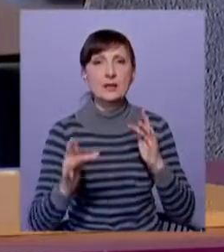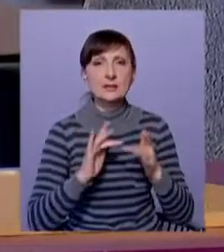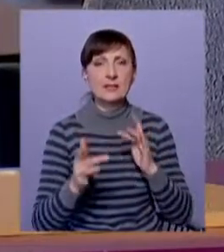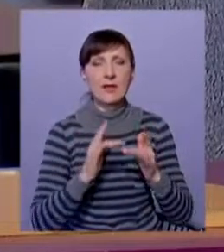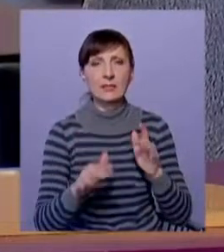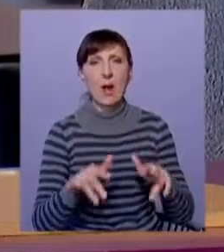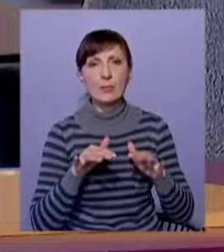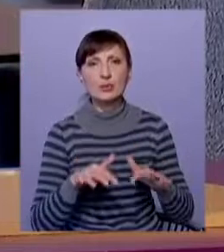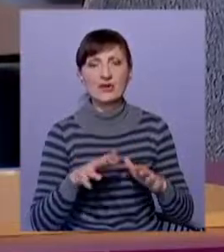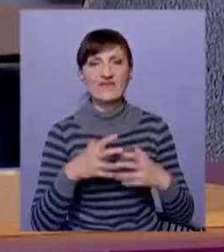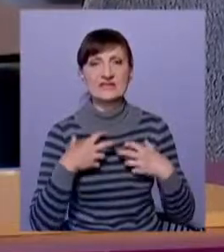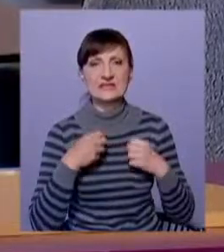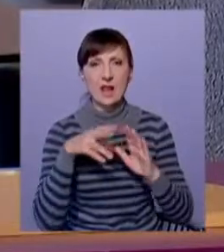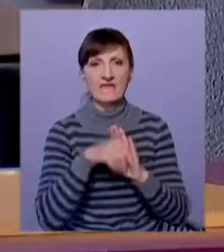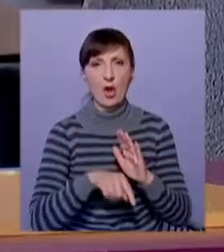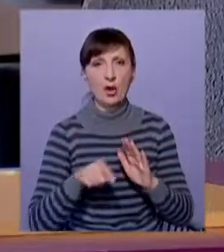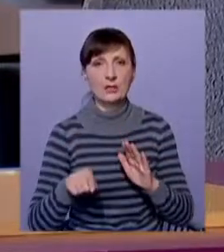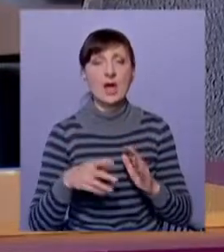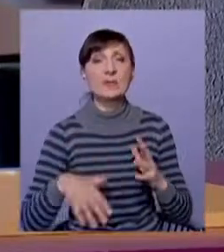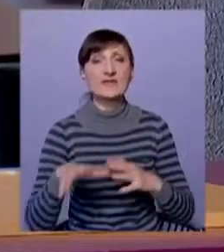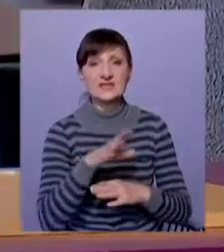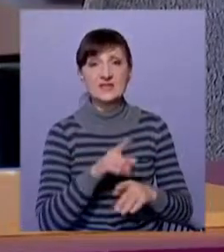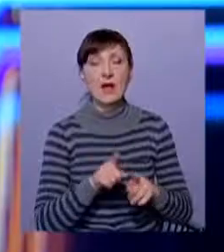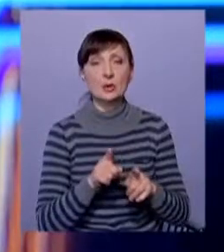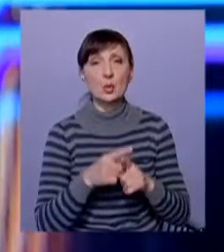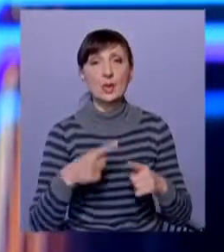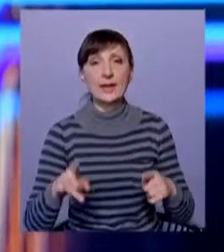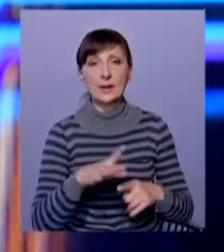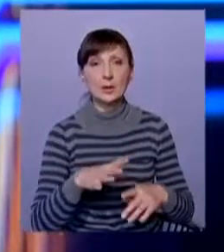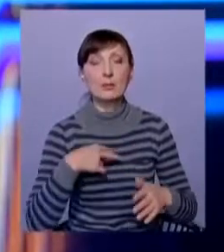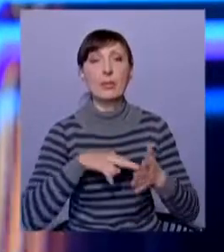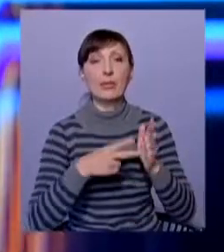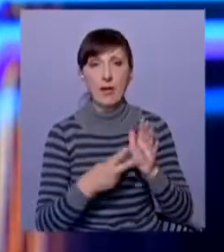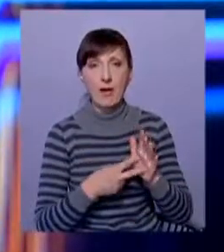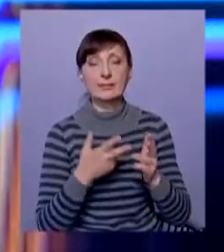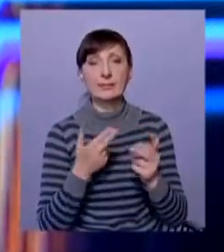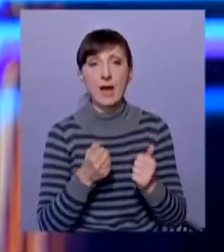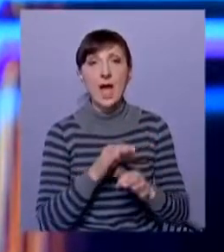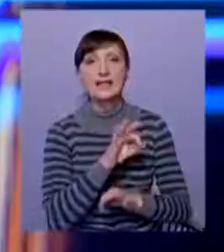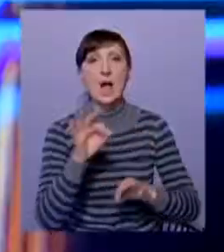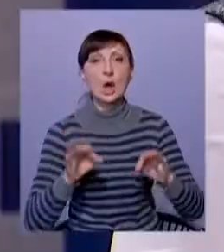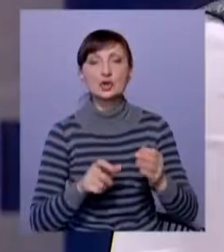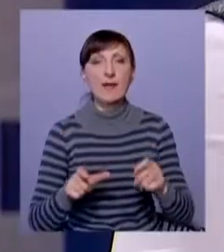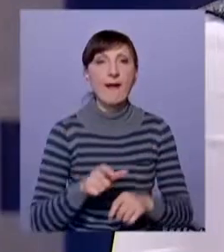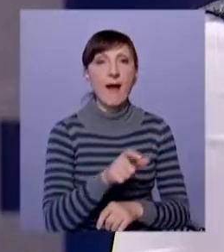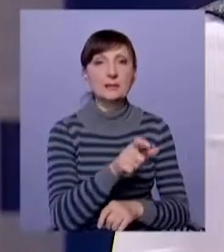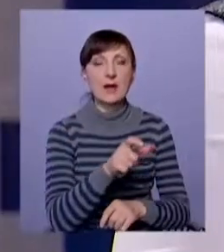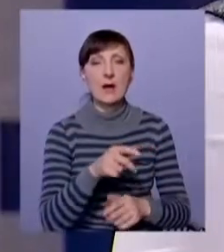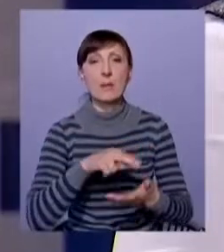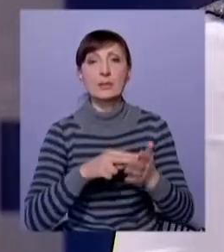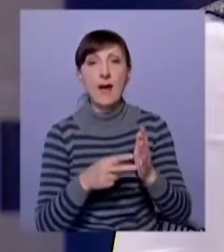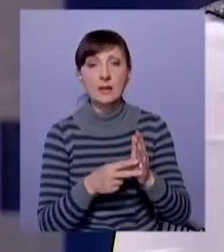Соответственно, мы, как и все другие регионы, движемся по намеченной цели, по дорожной карте. До конца года